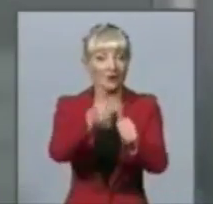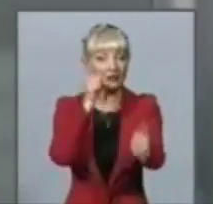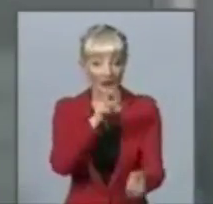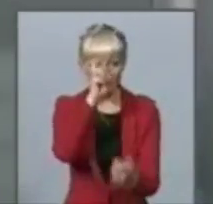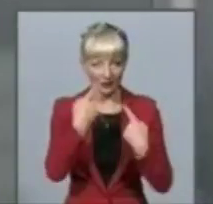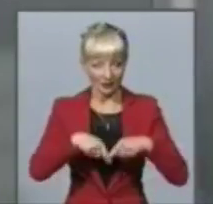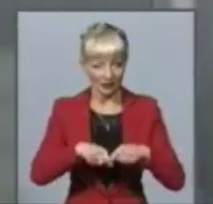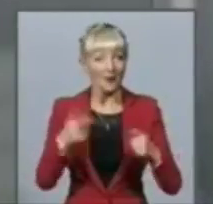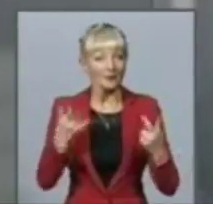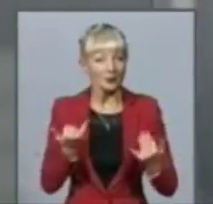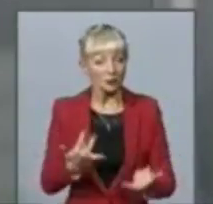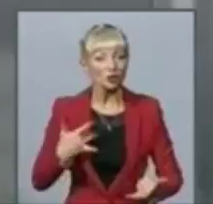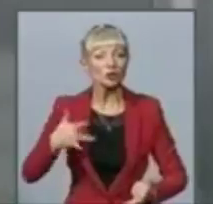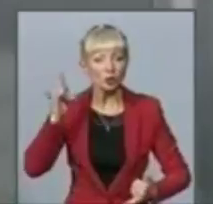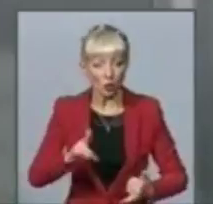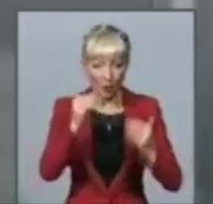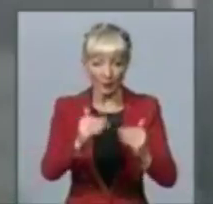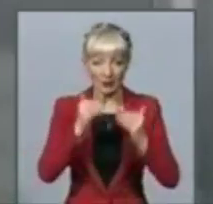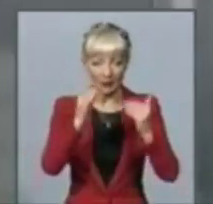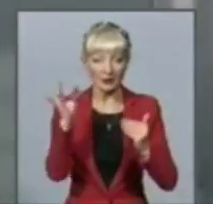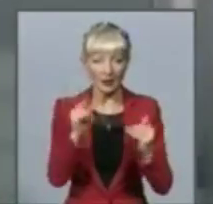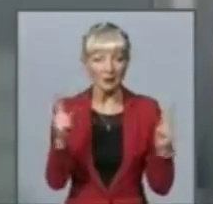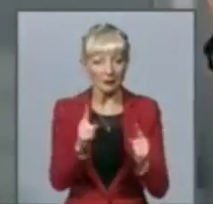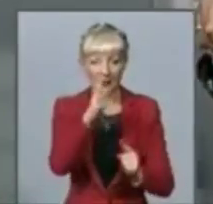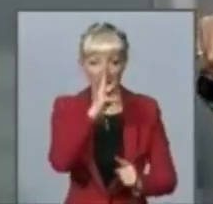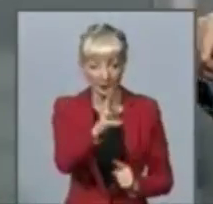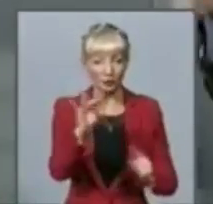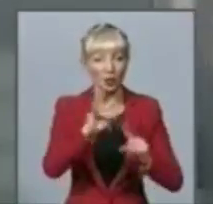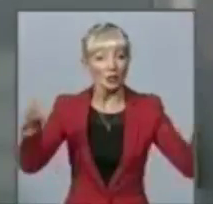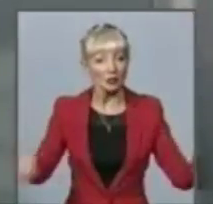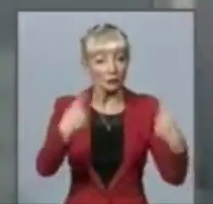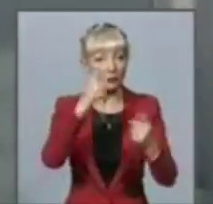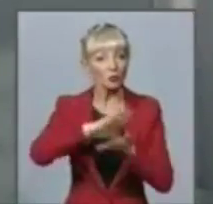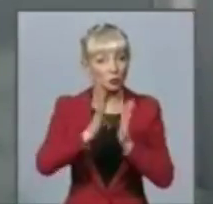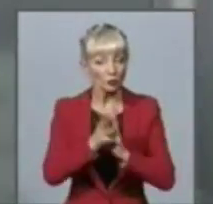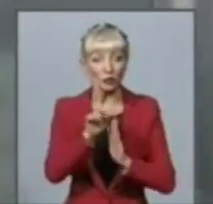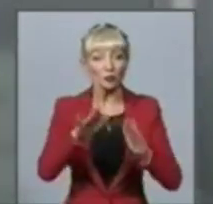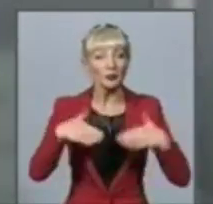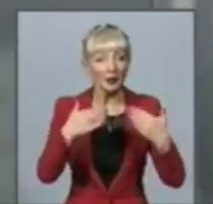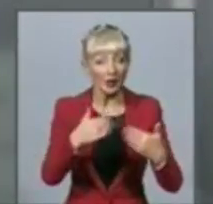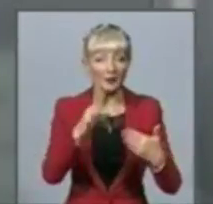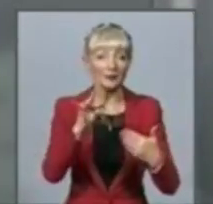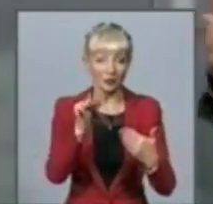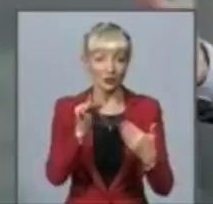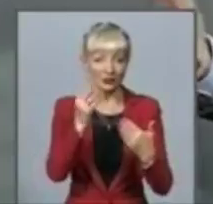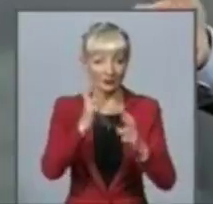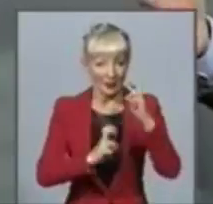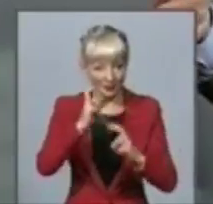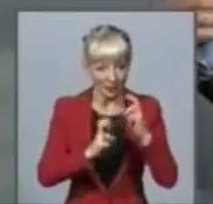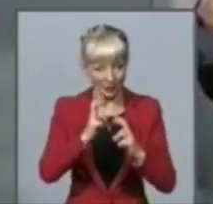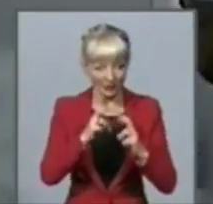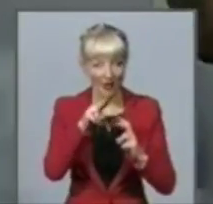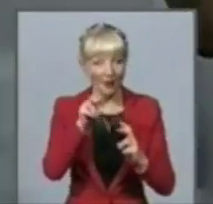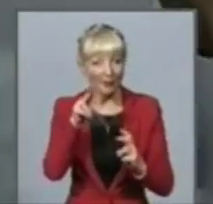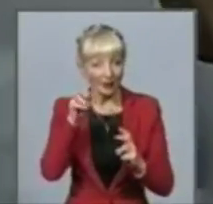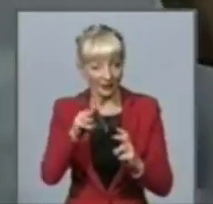треба жорстко піднімати і мінімальну заробітну платню, і створювати умови, що ми пропонуємо через промисловий пакет реформ, щоб українські